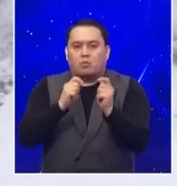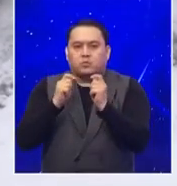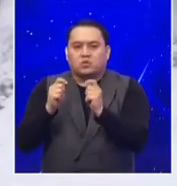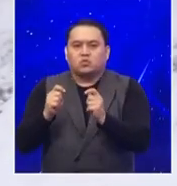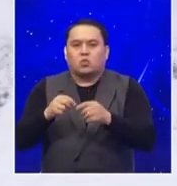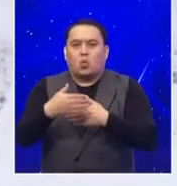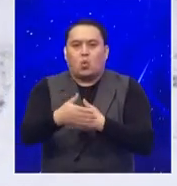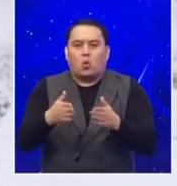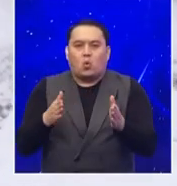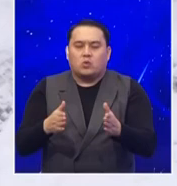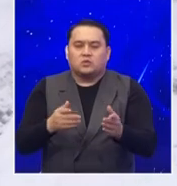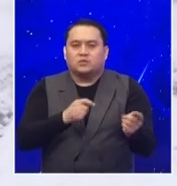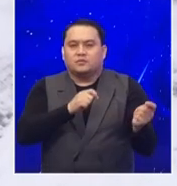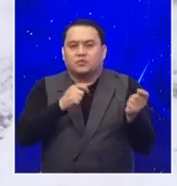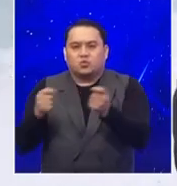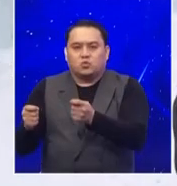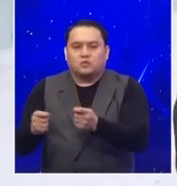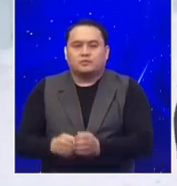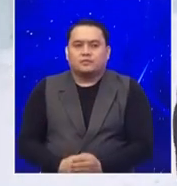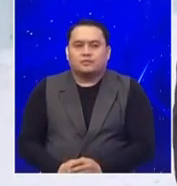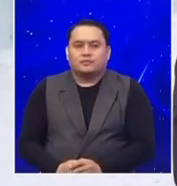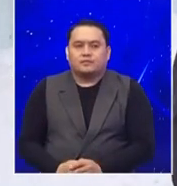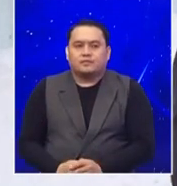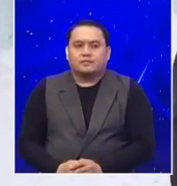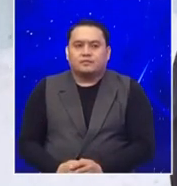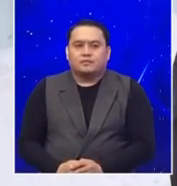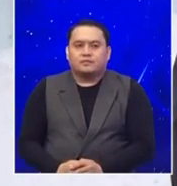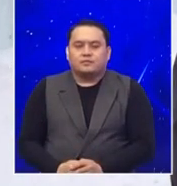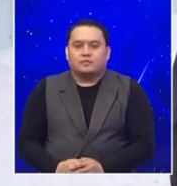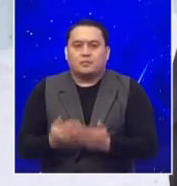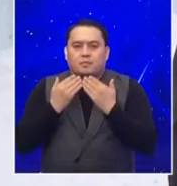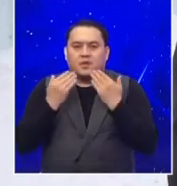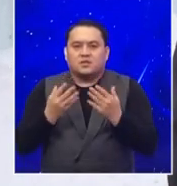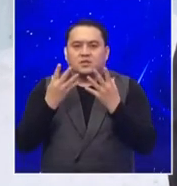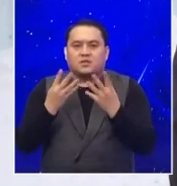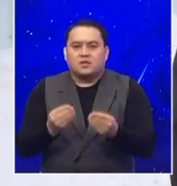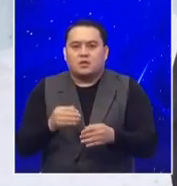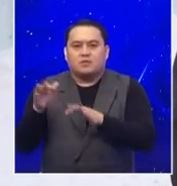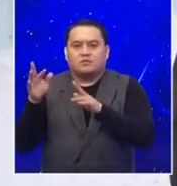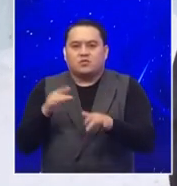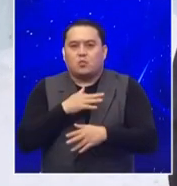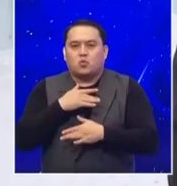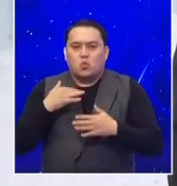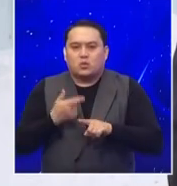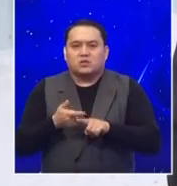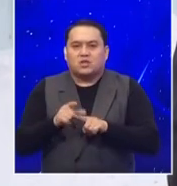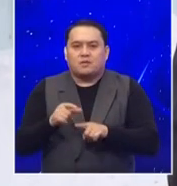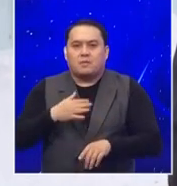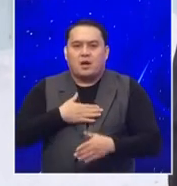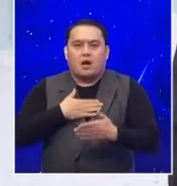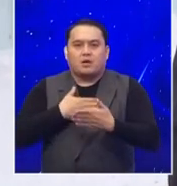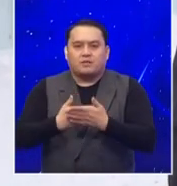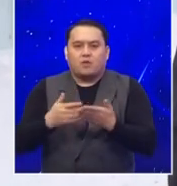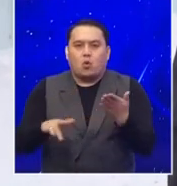продуктовые корзины каждой из посещенных семей. В городе Талдыкурган в последние дни очень много выпало снега. Из-за этого мы, волонтеры